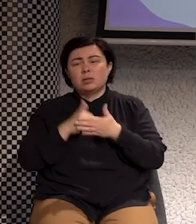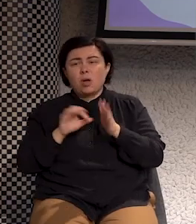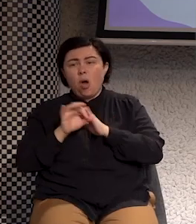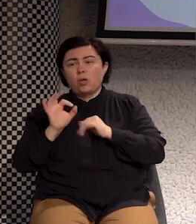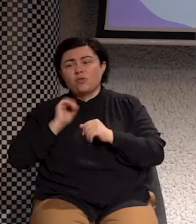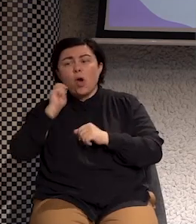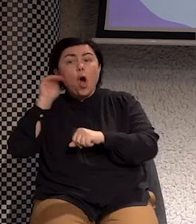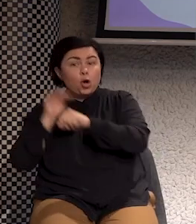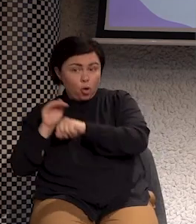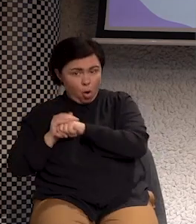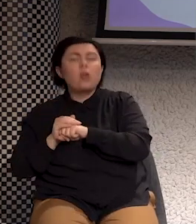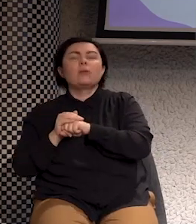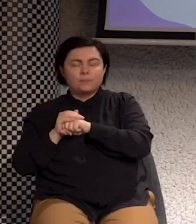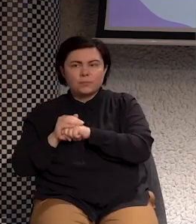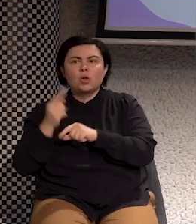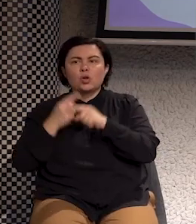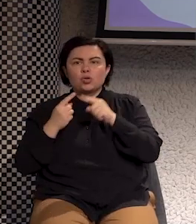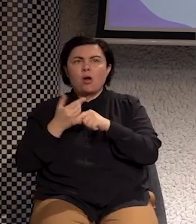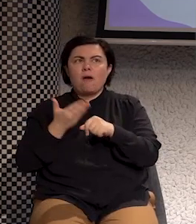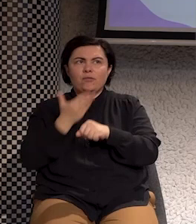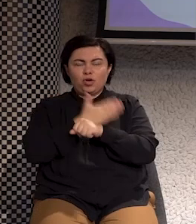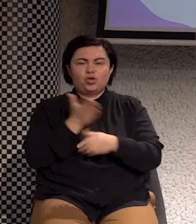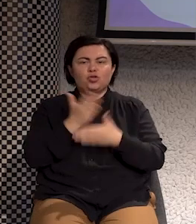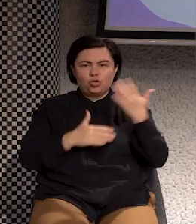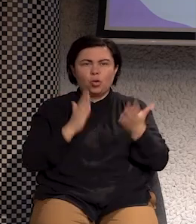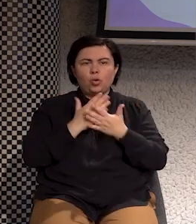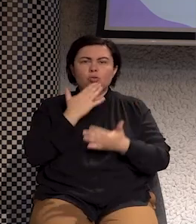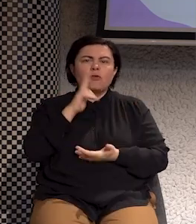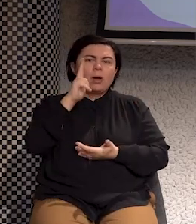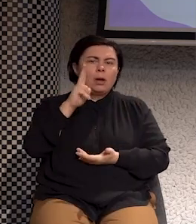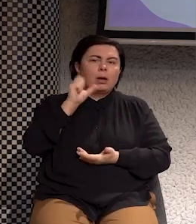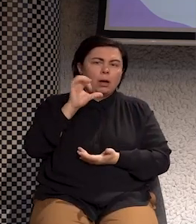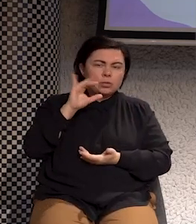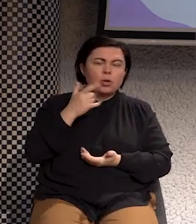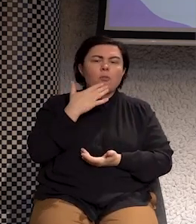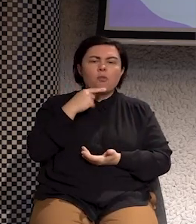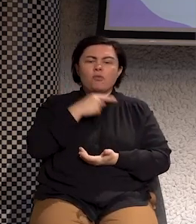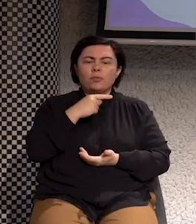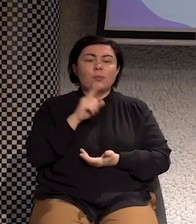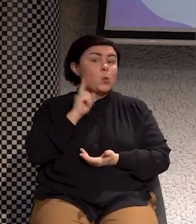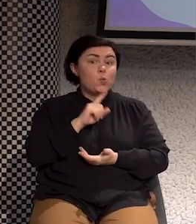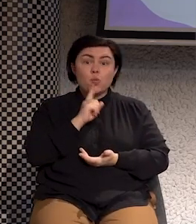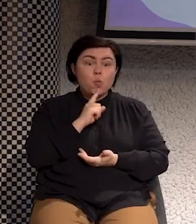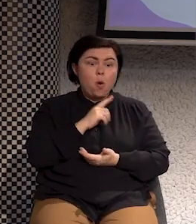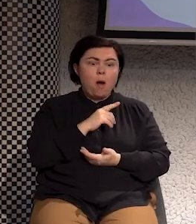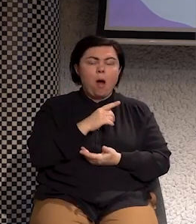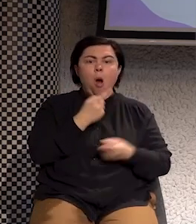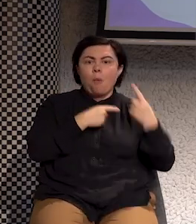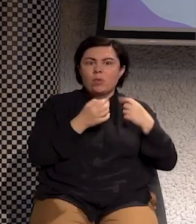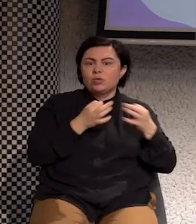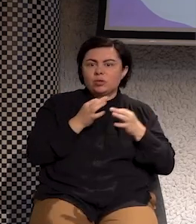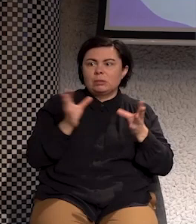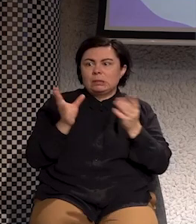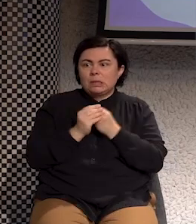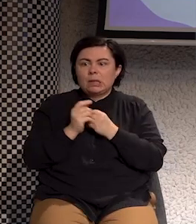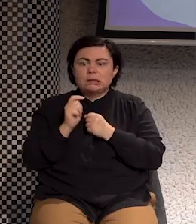swoich koleżanek, no to już trochę też w poprzedniej części chyba mówiła Kasia, mówiąc o tym, że chłopacy dzielą się historiami, gdzie